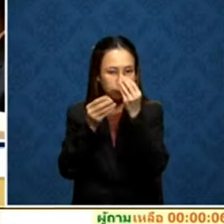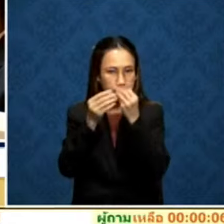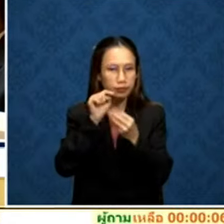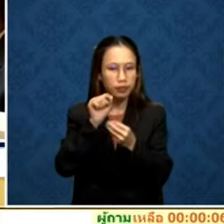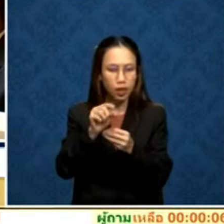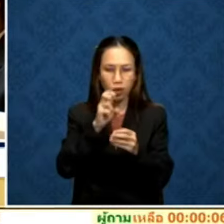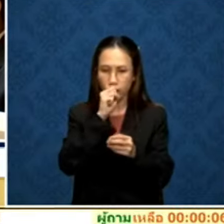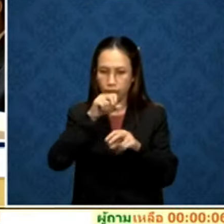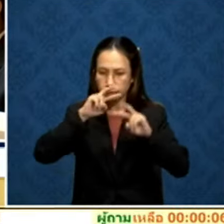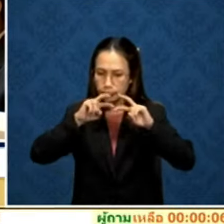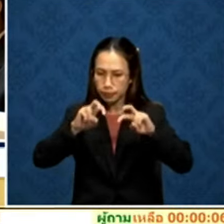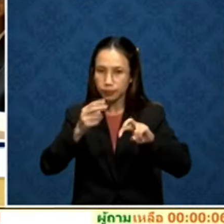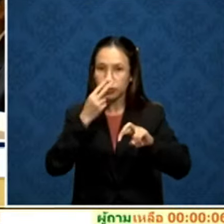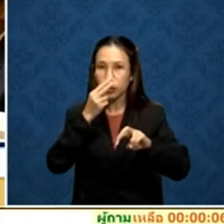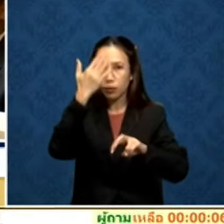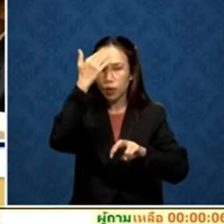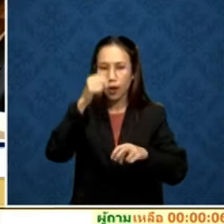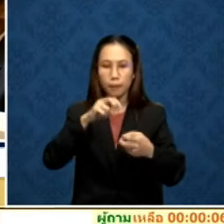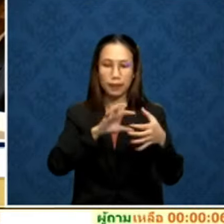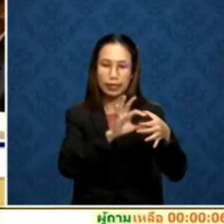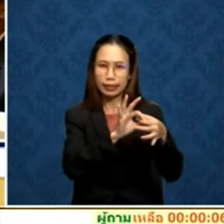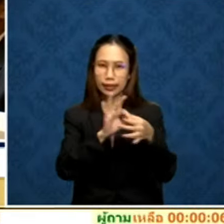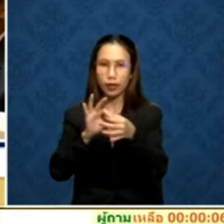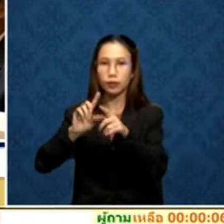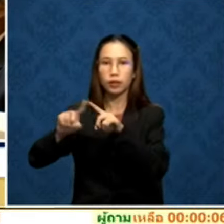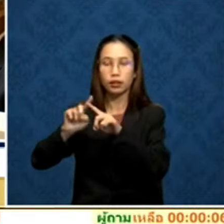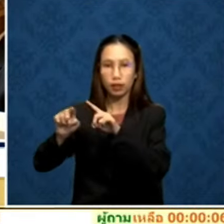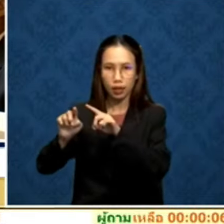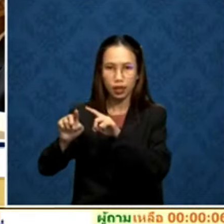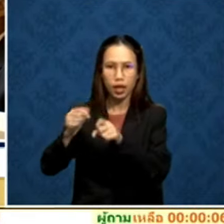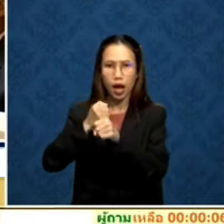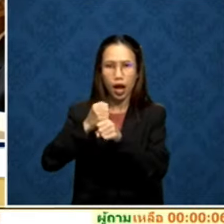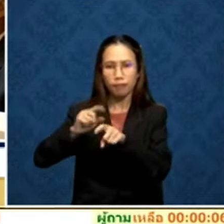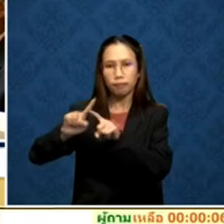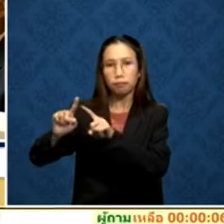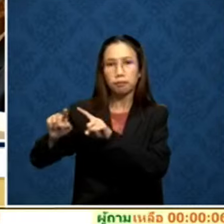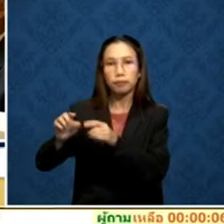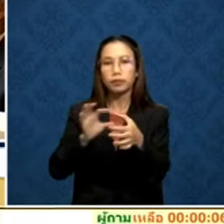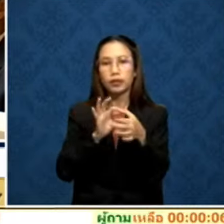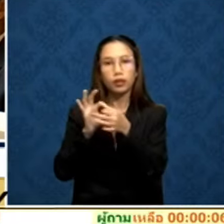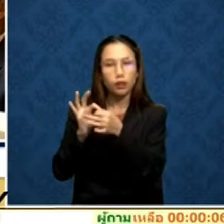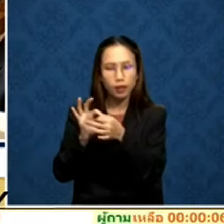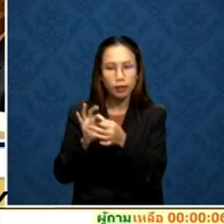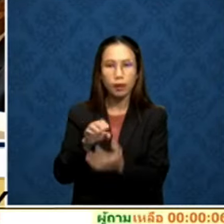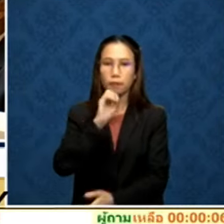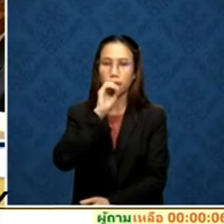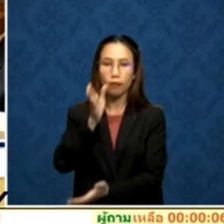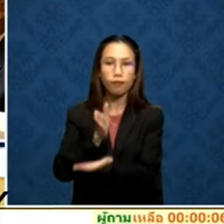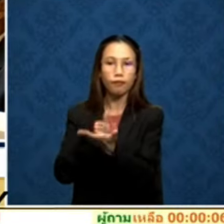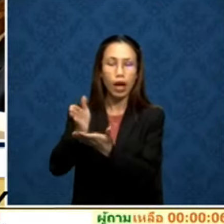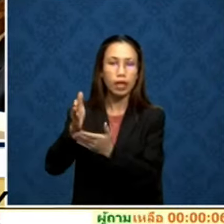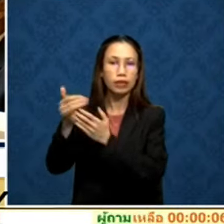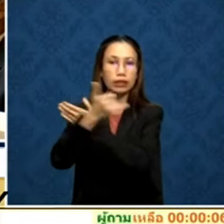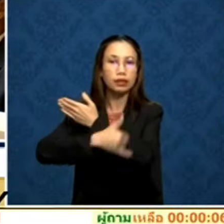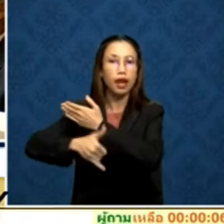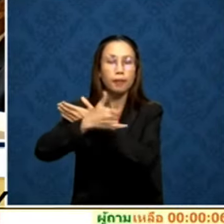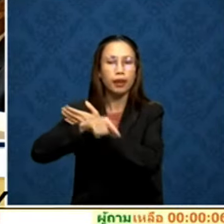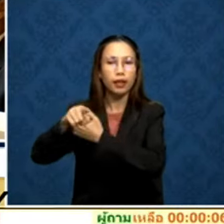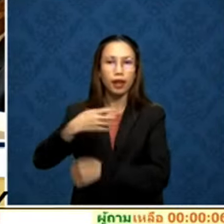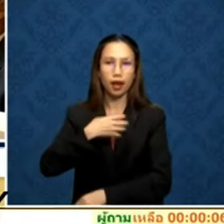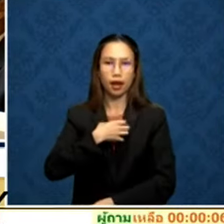ะครับเพราะว่ามันเป็นการลิงก์กันหลายๆอย่างนะครับไม่ว่าจะเป็นเรื่องของ Foreign Direct Investment ที่เข้ามาก็เป็นการเรียกร้องจากฝ่ายต่างประเทศที่จะอยาก